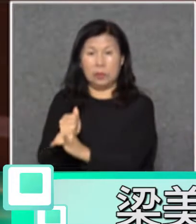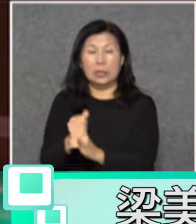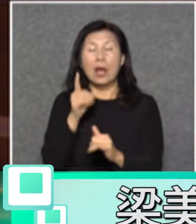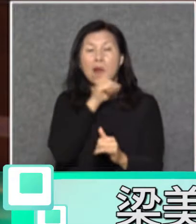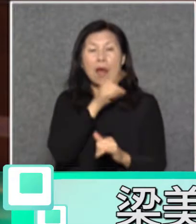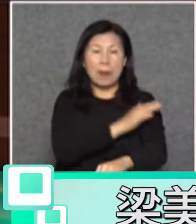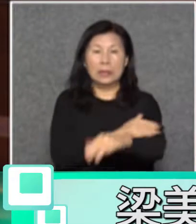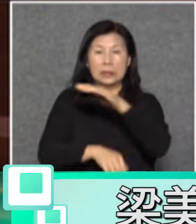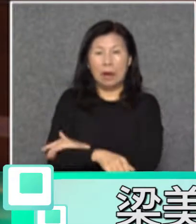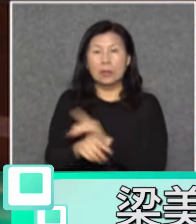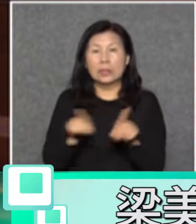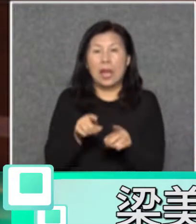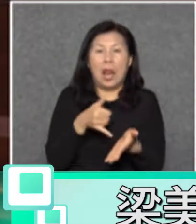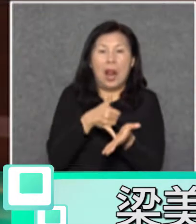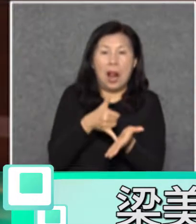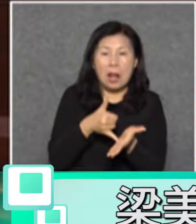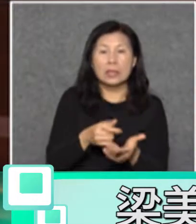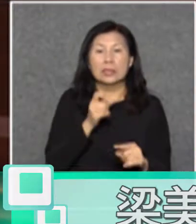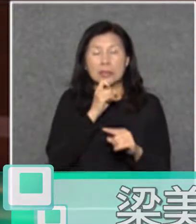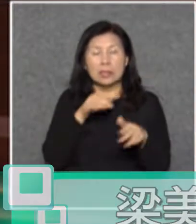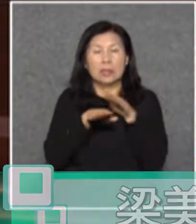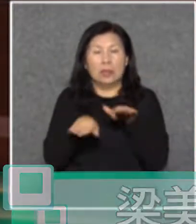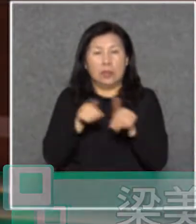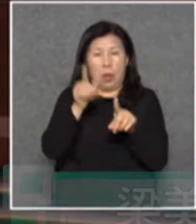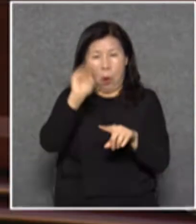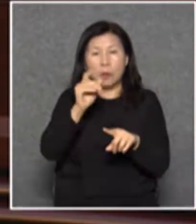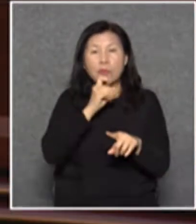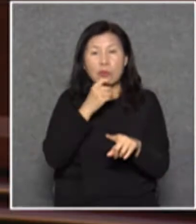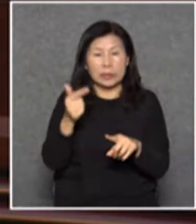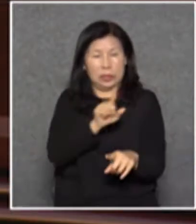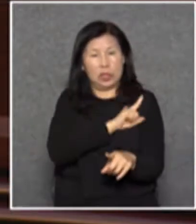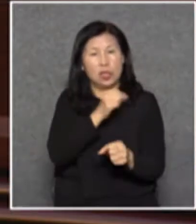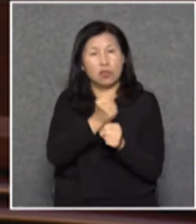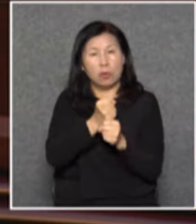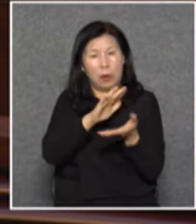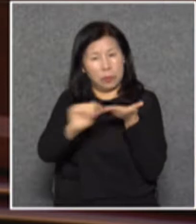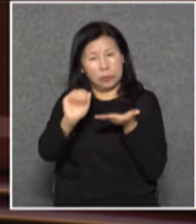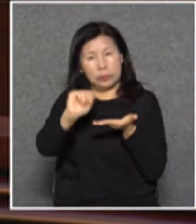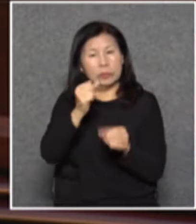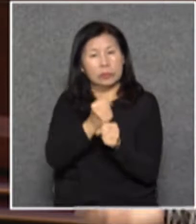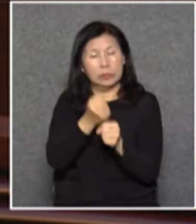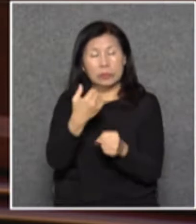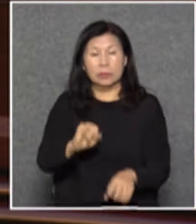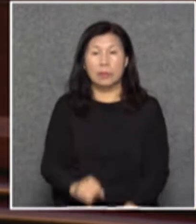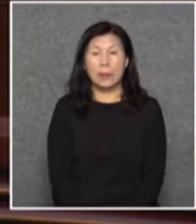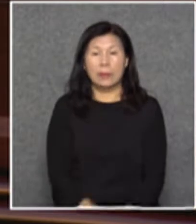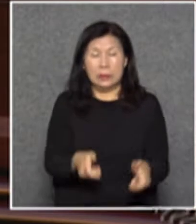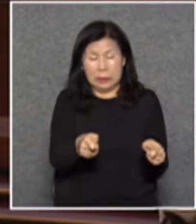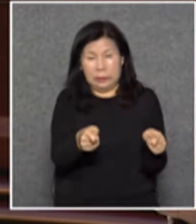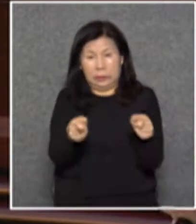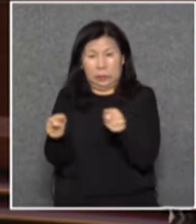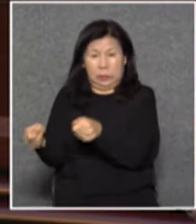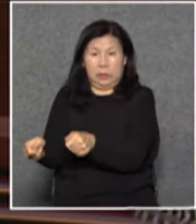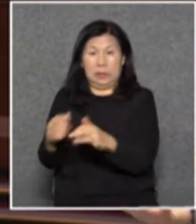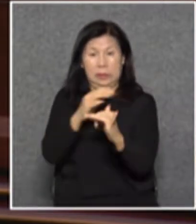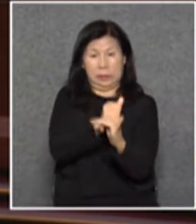是軟的，是不是可以很正常地去進行他的工作。而因為他們去抬呢，經常呢